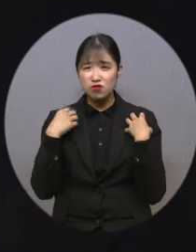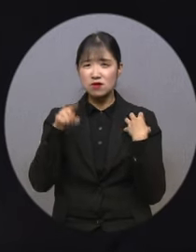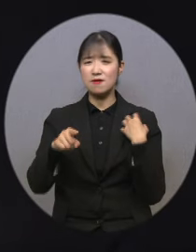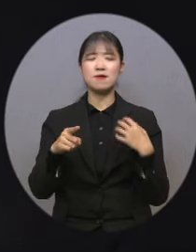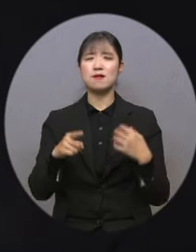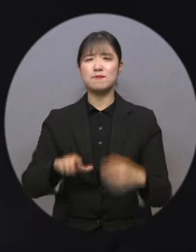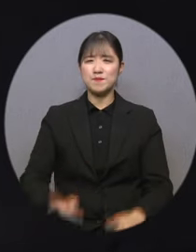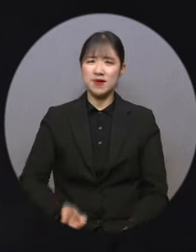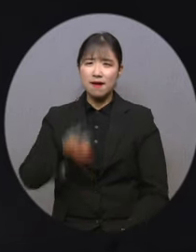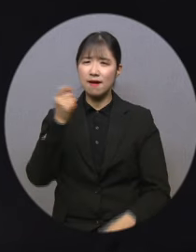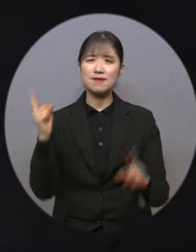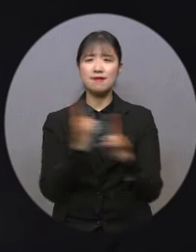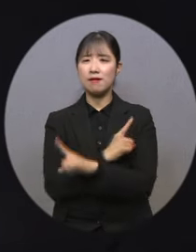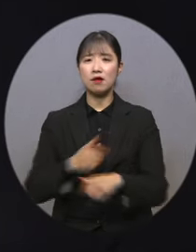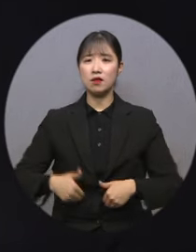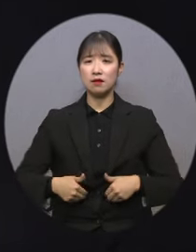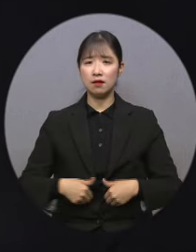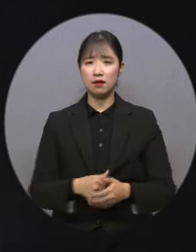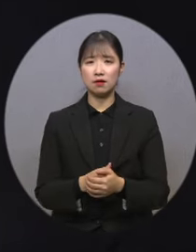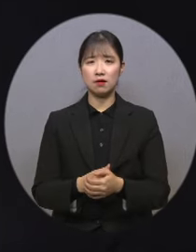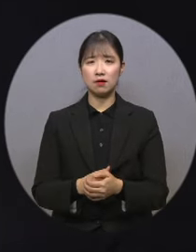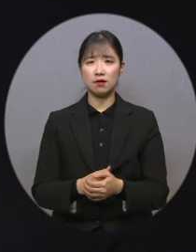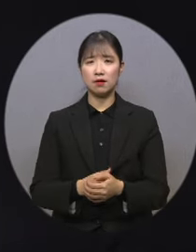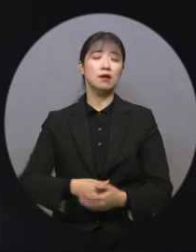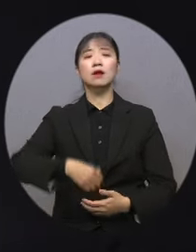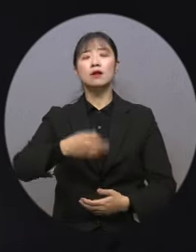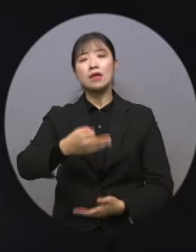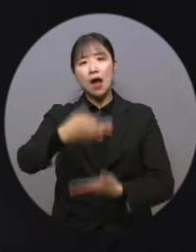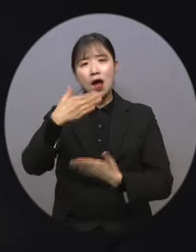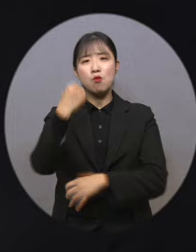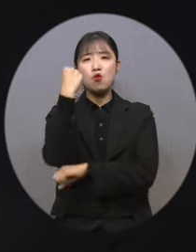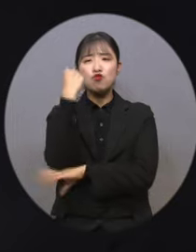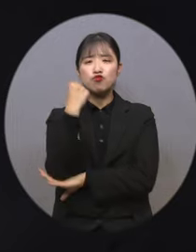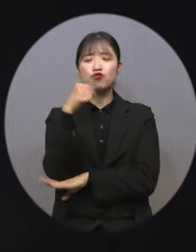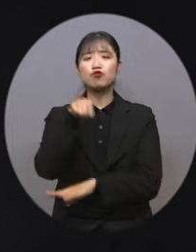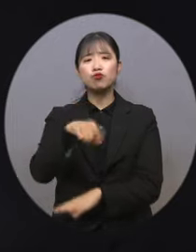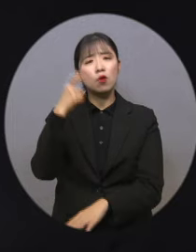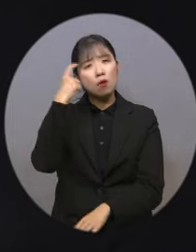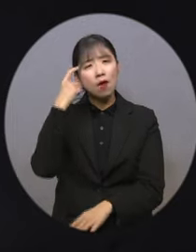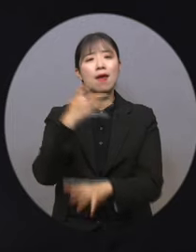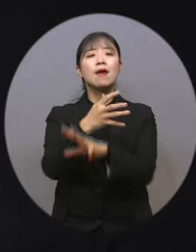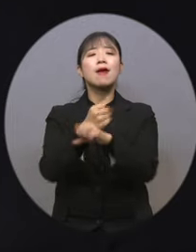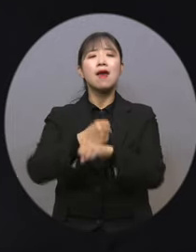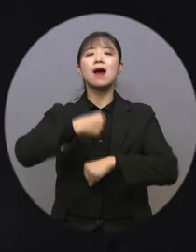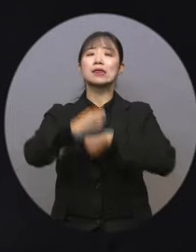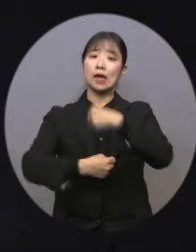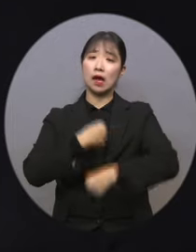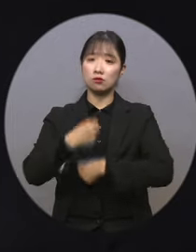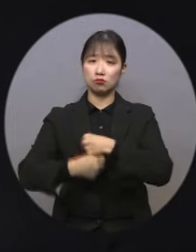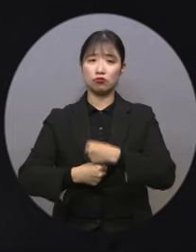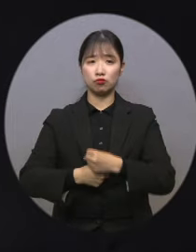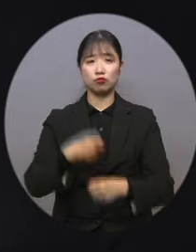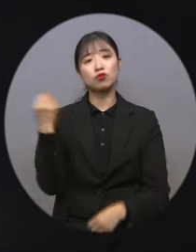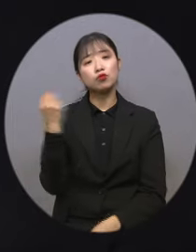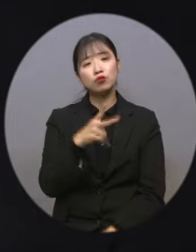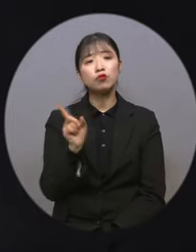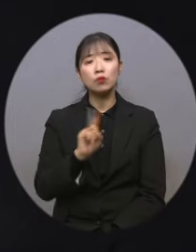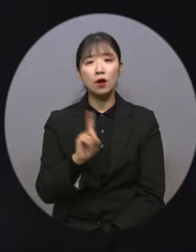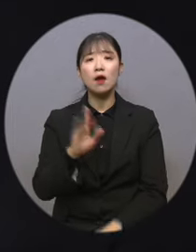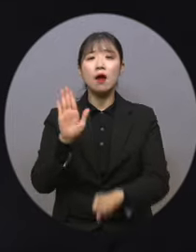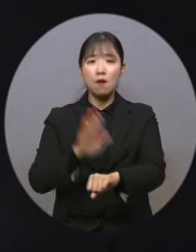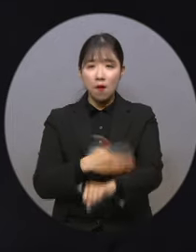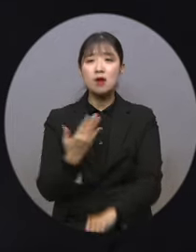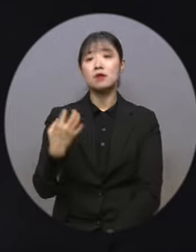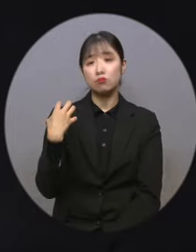됩니다 자본주의가 왜 좀비 하냐 개학 자유가 있어요 그다음 또 뭐가 있습니까